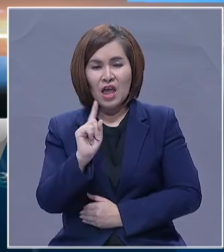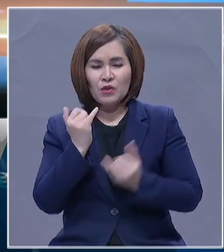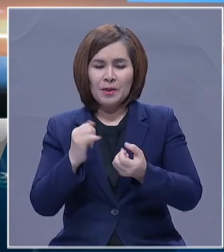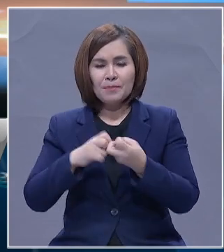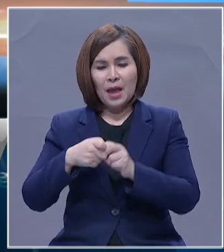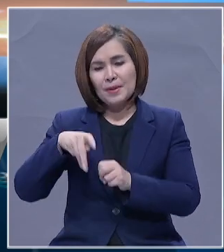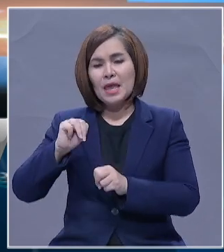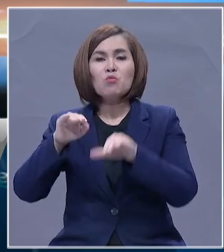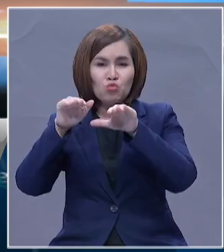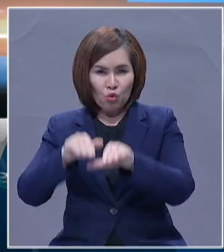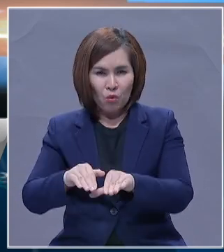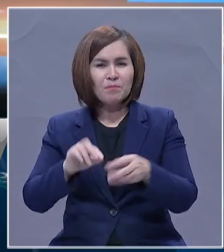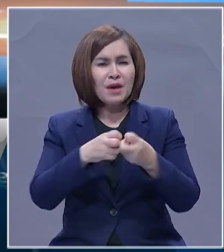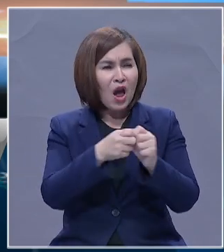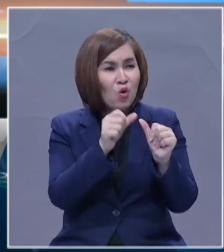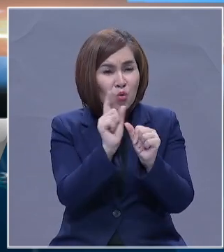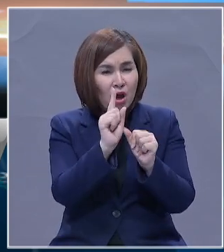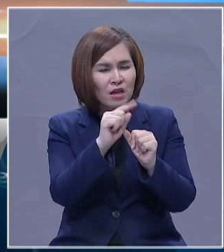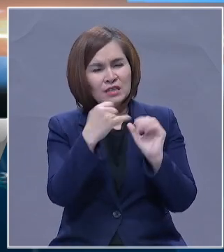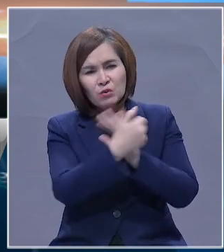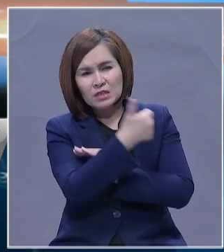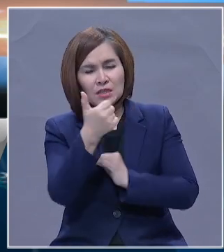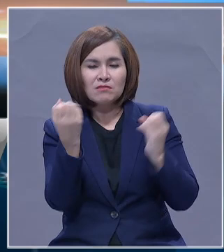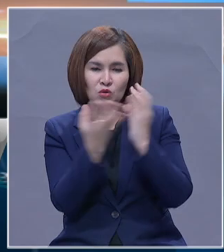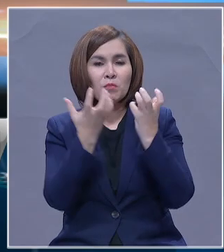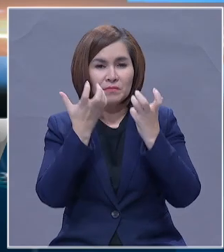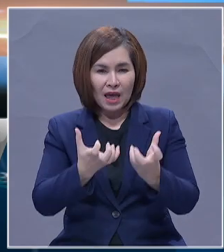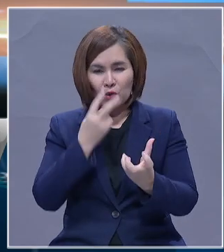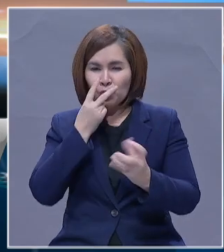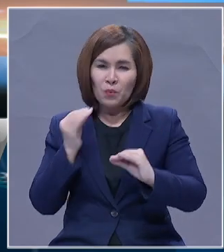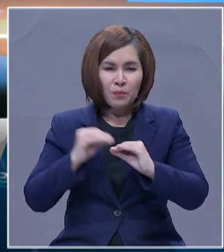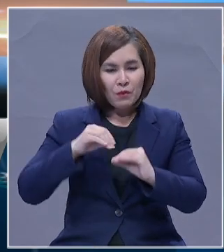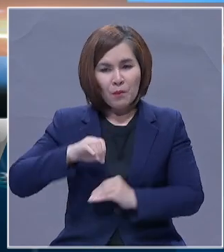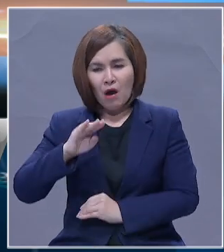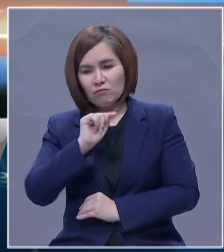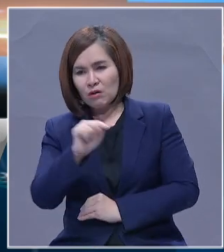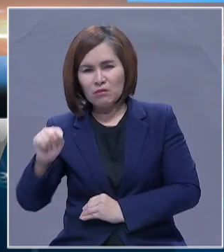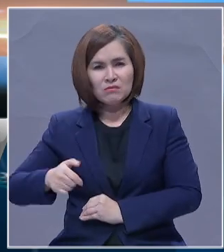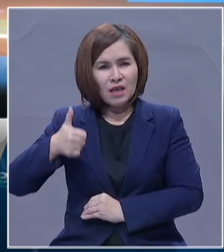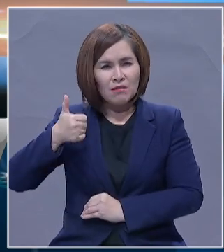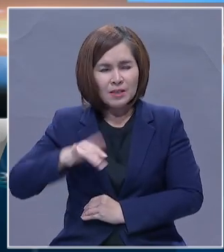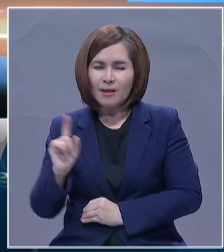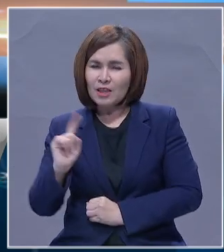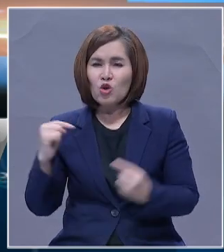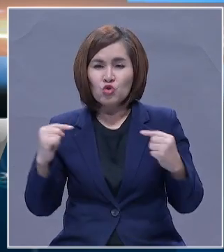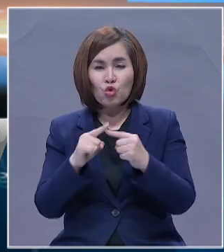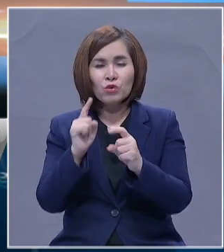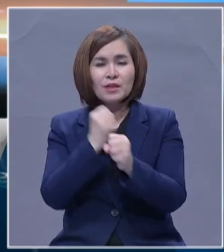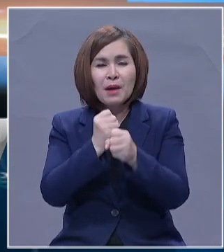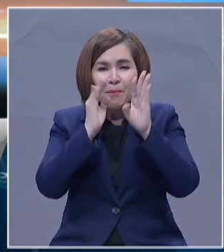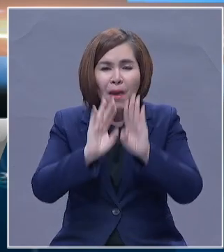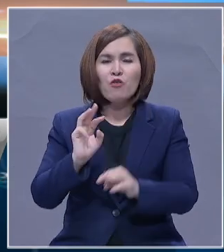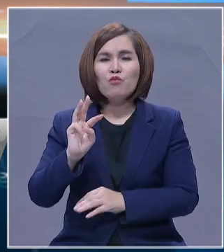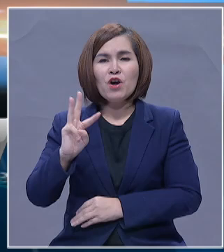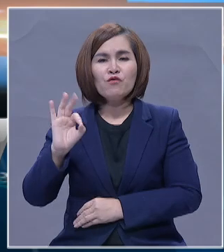ลงและมันไปหนักที่พื้นที่ต่างจังหวัดนะคะแต่ว่าเดี๋ยวมาดูกันอีกทีว่าแต่ละบริษัทหน่วยงานเนี่ยจะอนุญาตให้ทางพนักงาน work